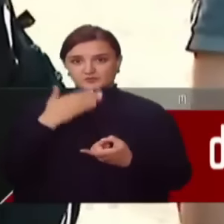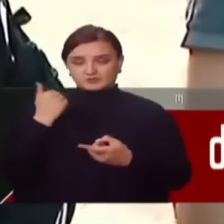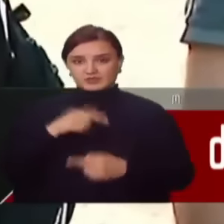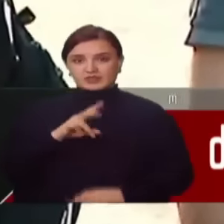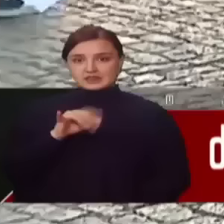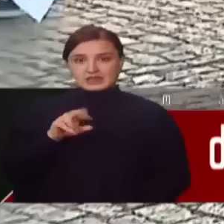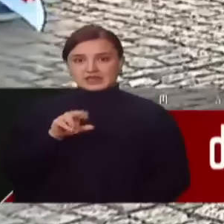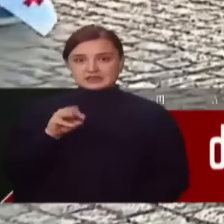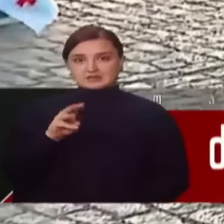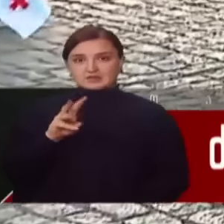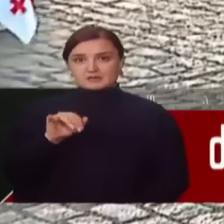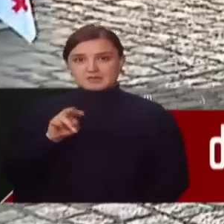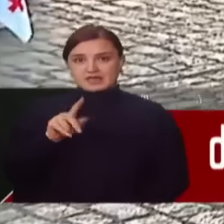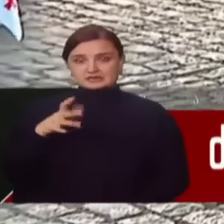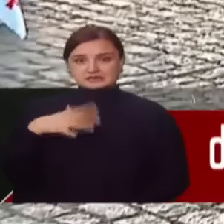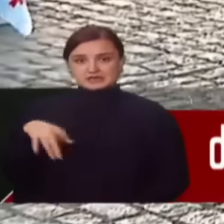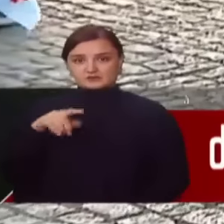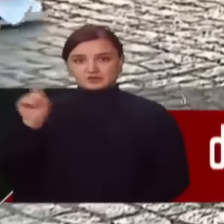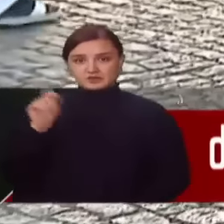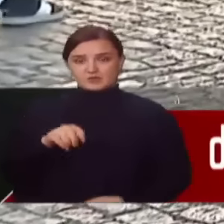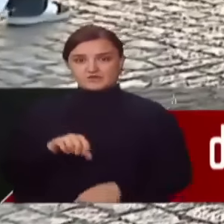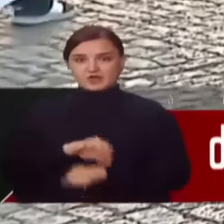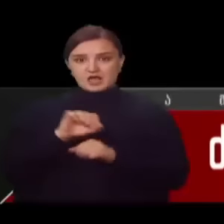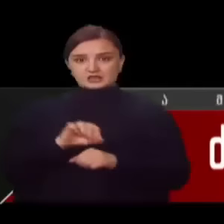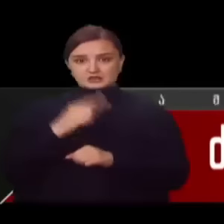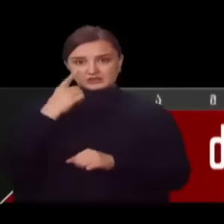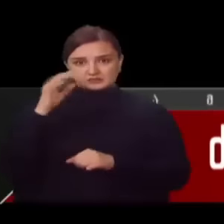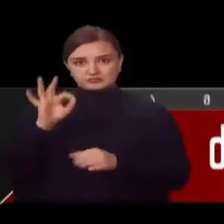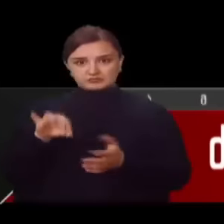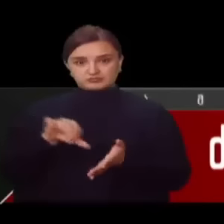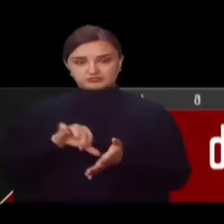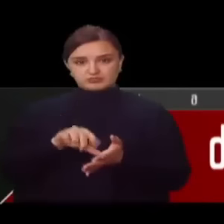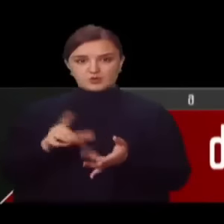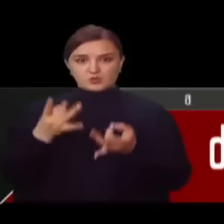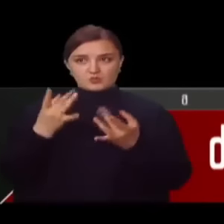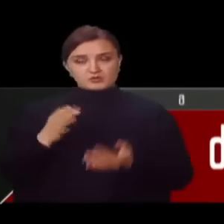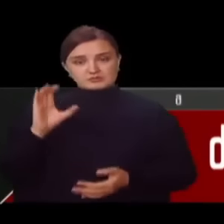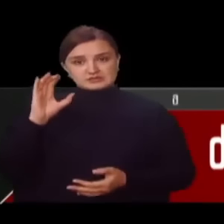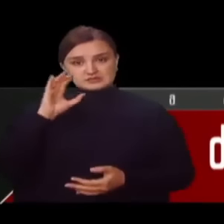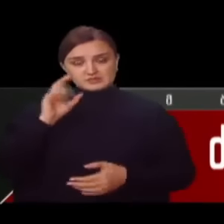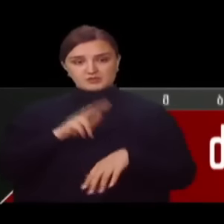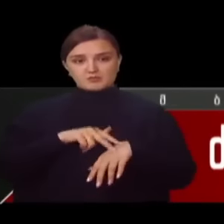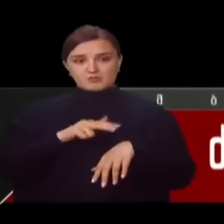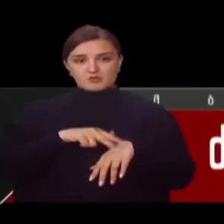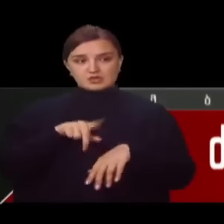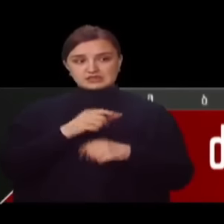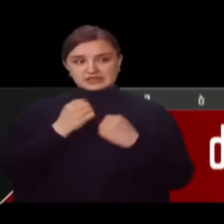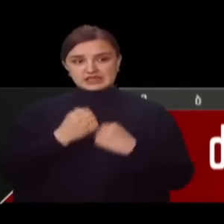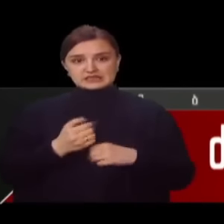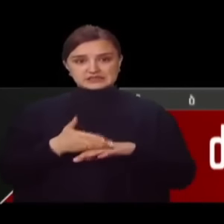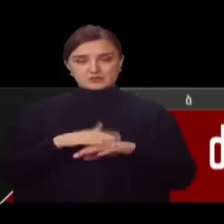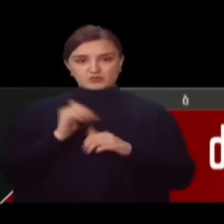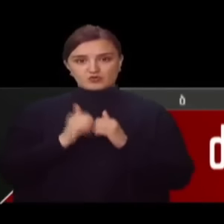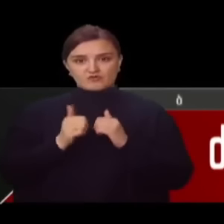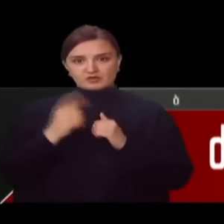ნადიმ ხმალაძეს, რომელიც საქართველოში დაბრუნდა და აქციებზე ხშირად ჩანს. ხან უბრალოდ როგორც მსმენელი, სამართალდამცველებთან დაძაბულობისას კი